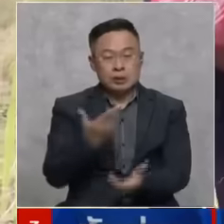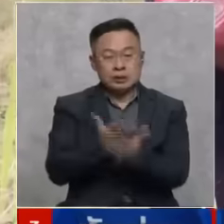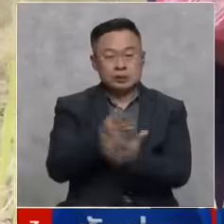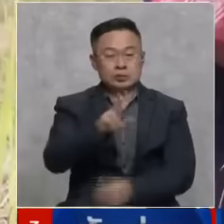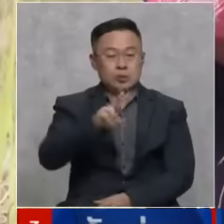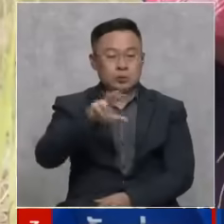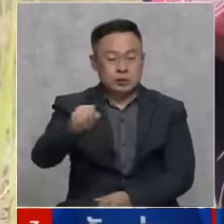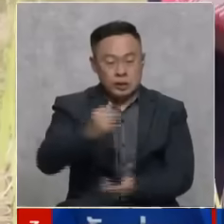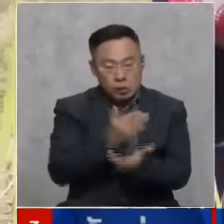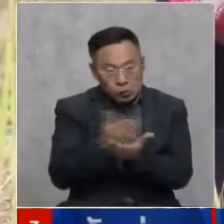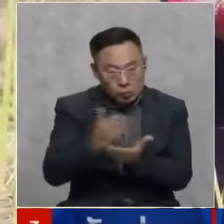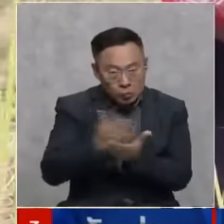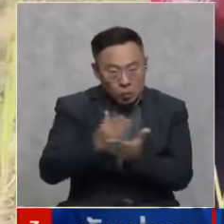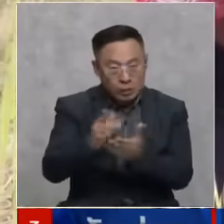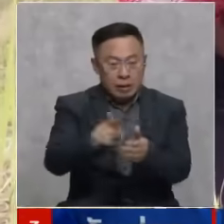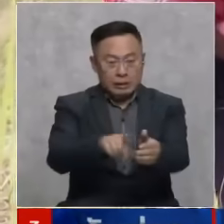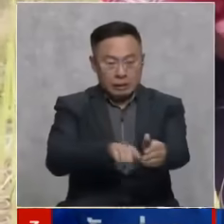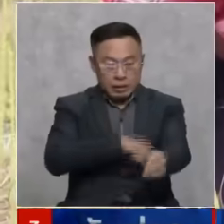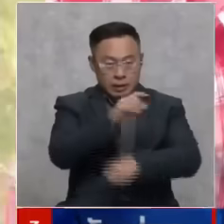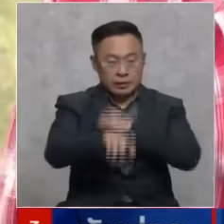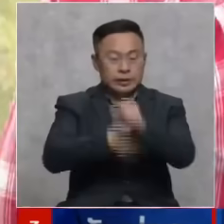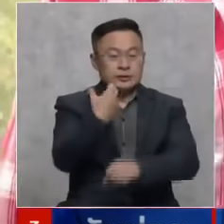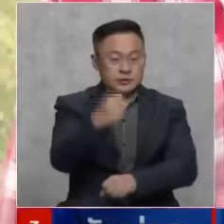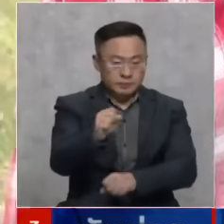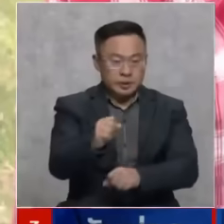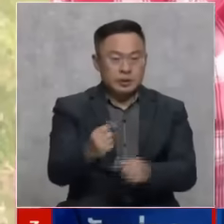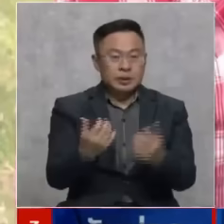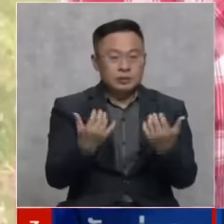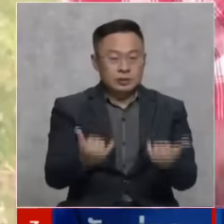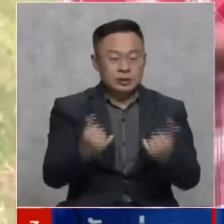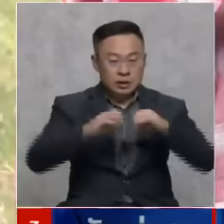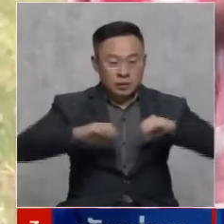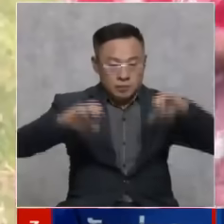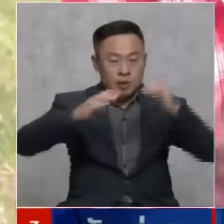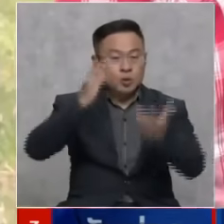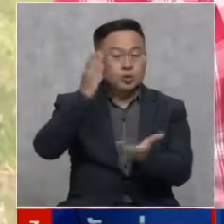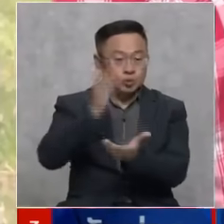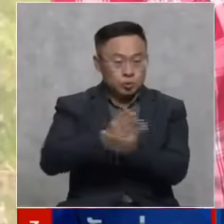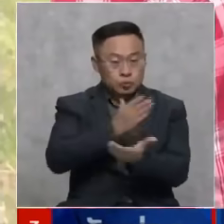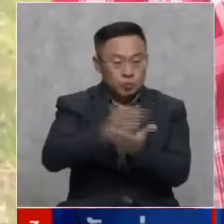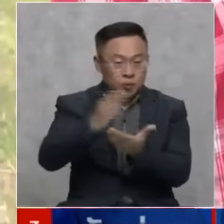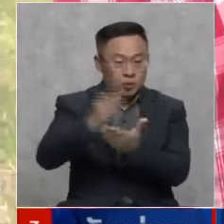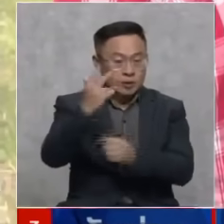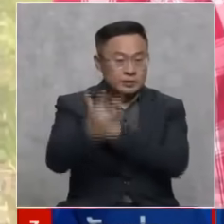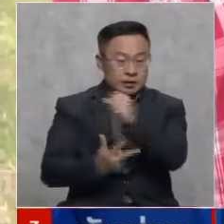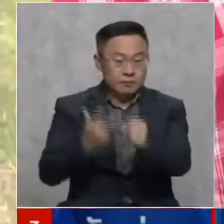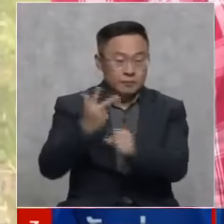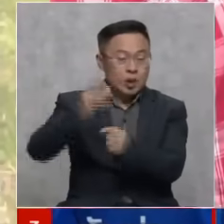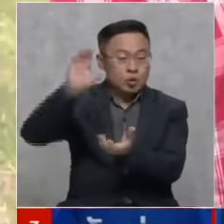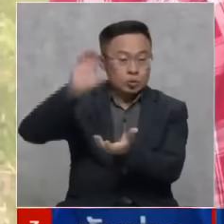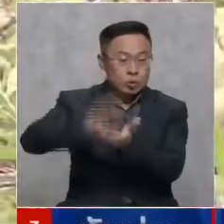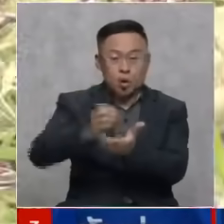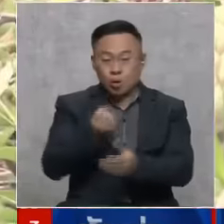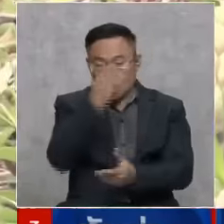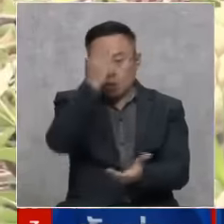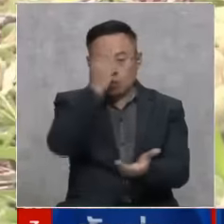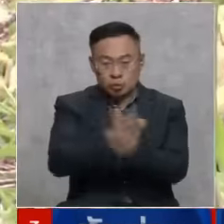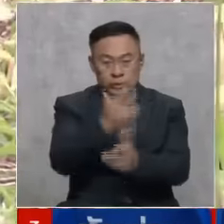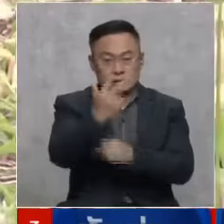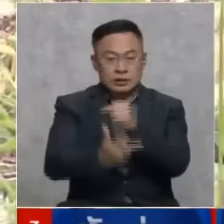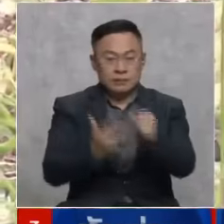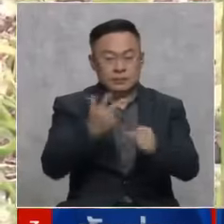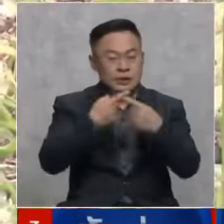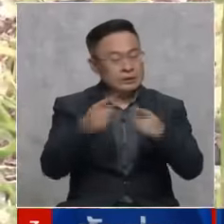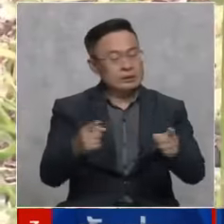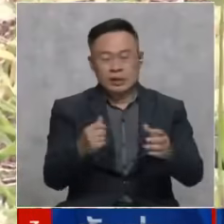ฐบาลมีโครงการพักหนี้เกษตรกร3ปีทั้งต้นและดอกแต่ยังมองว่าไม่ใช่ทางออกที่ยั่งยืนวิธีเดียวที่ทำให้เกษตรกรรอด